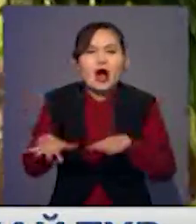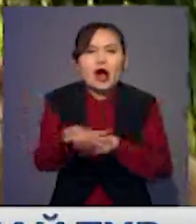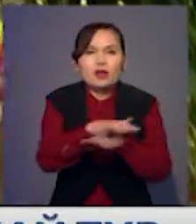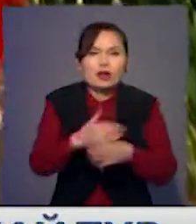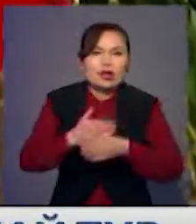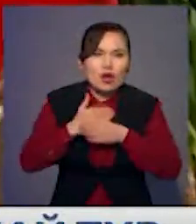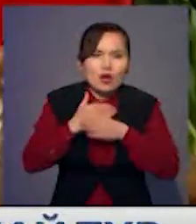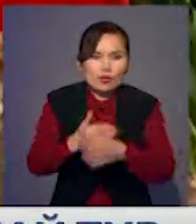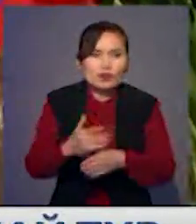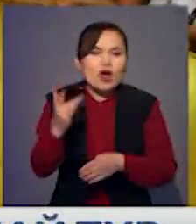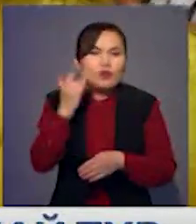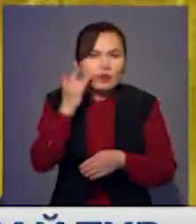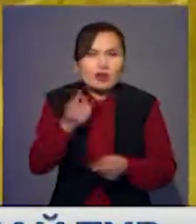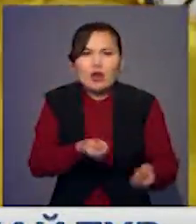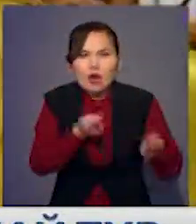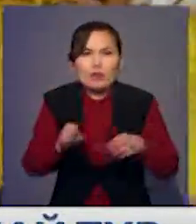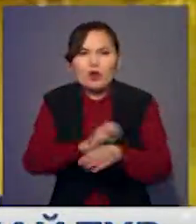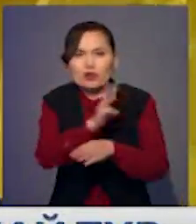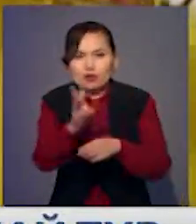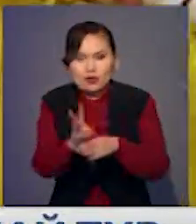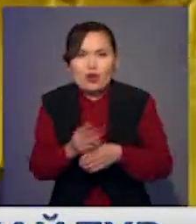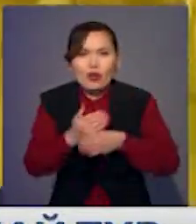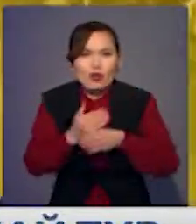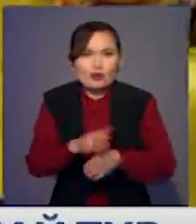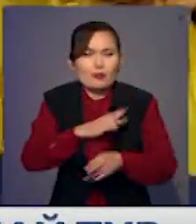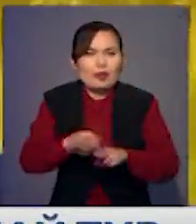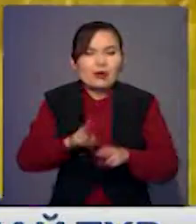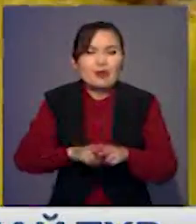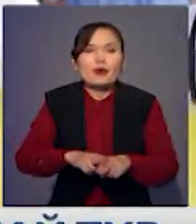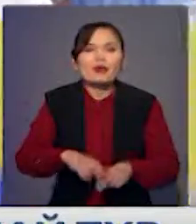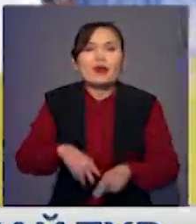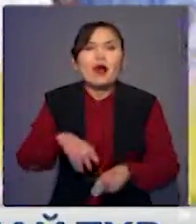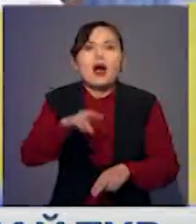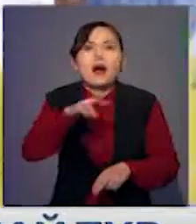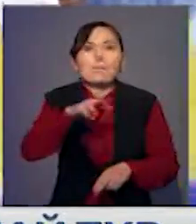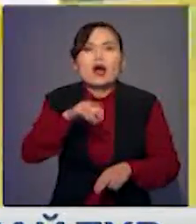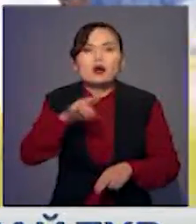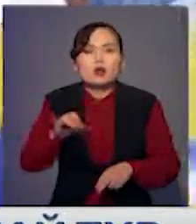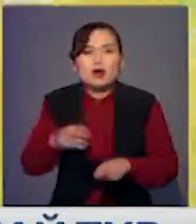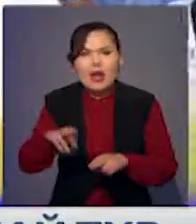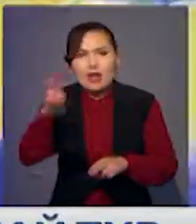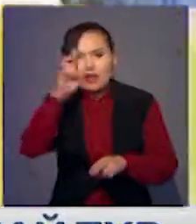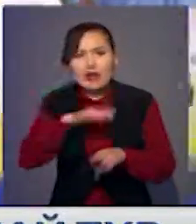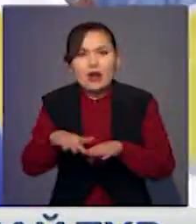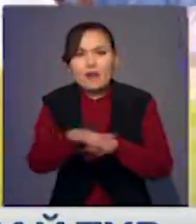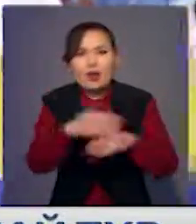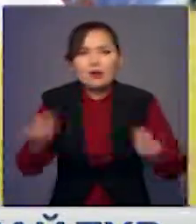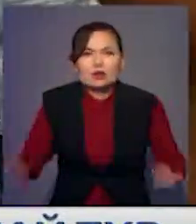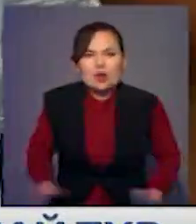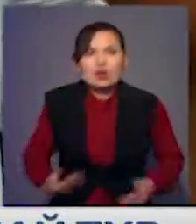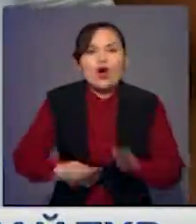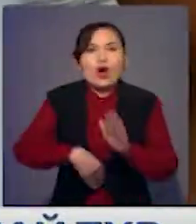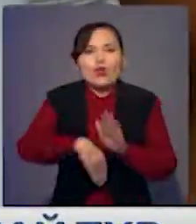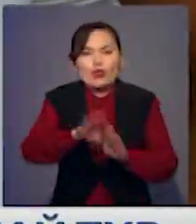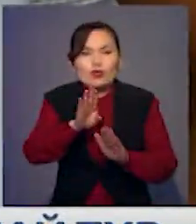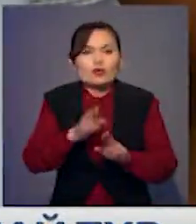халыққа гуманитарлық жәрдем жеткізуді ұйымдастырды. Алайда Венесуэла президенті Николас Мадуро елдің жағдайын жақсарту үшін гуманитарлық